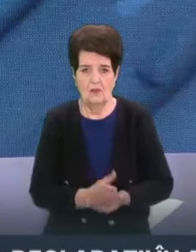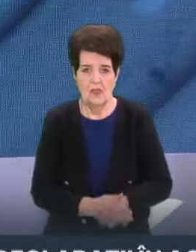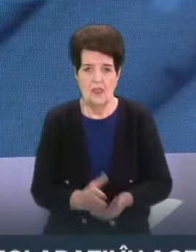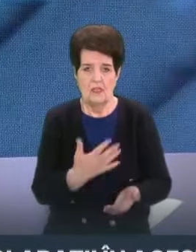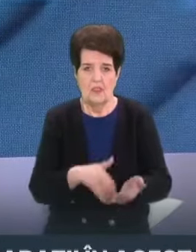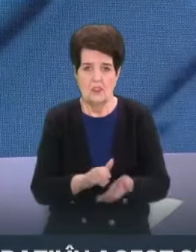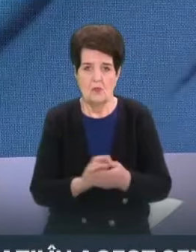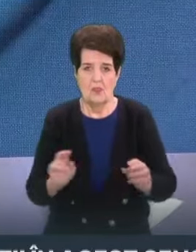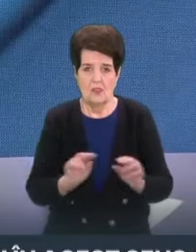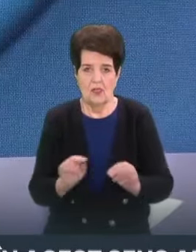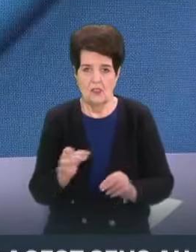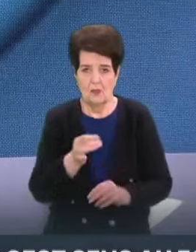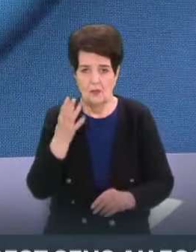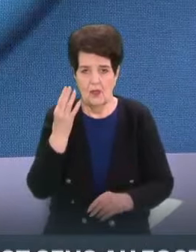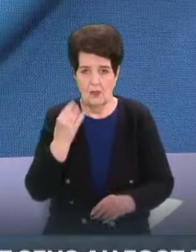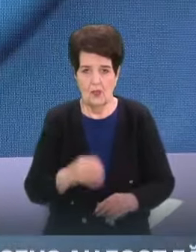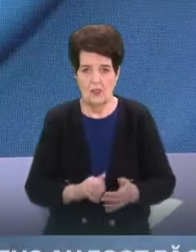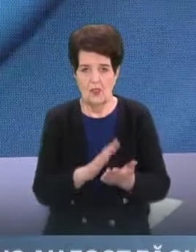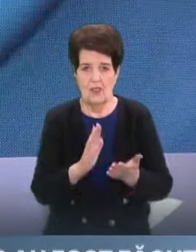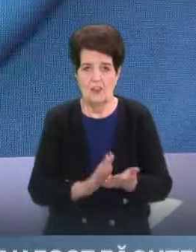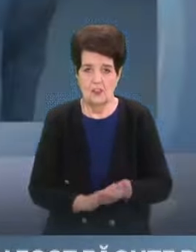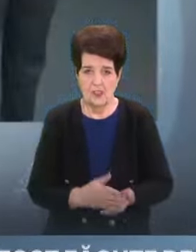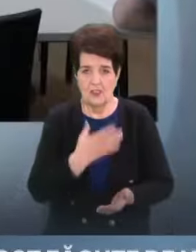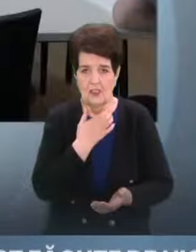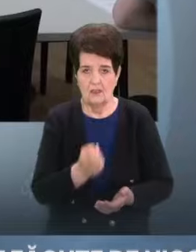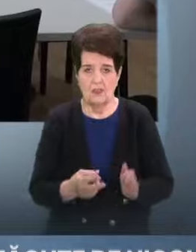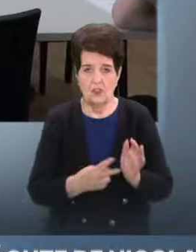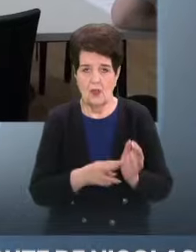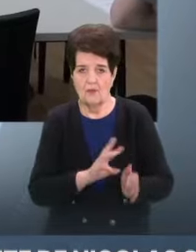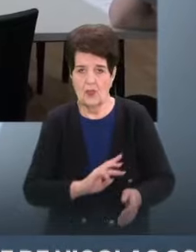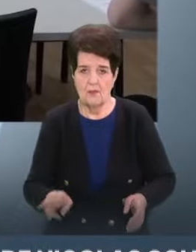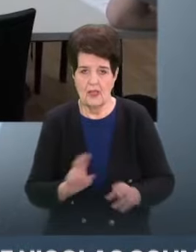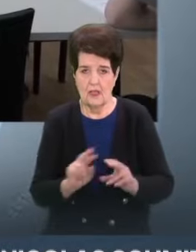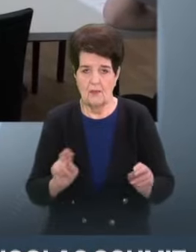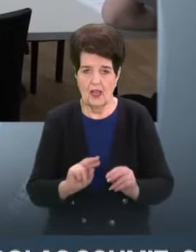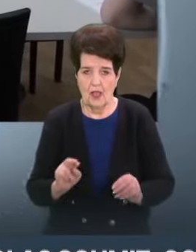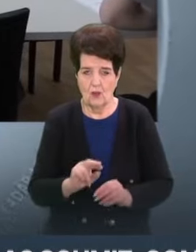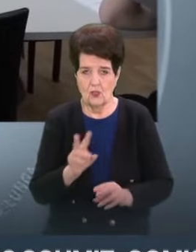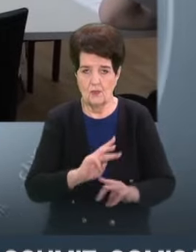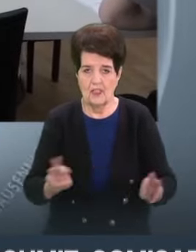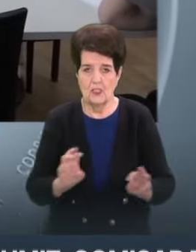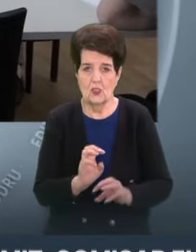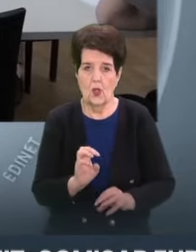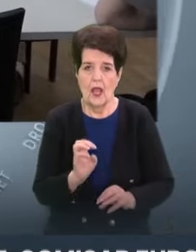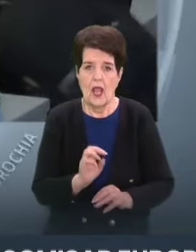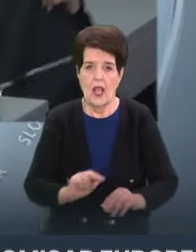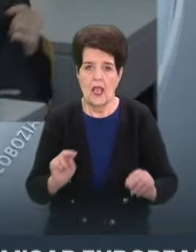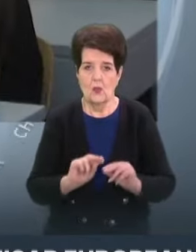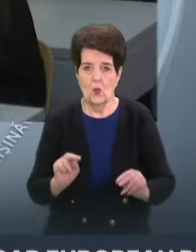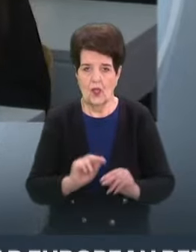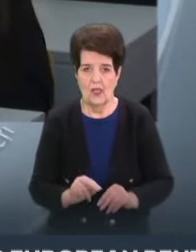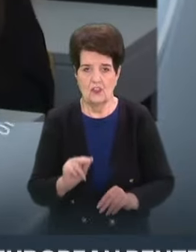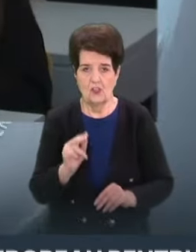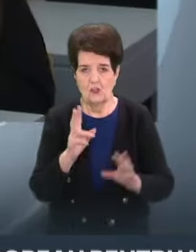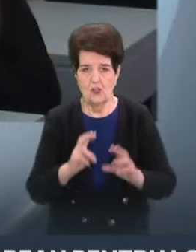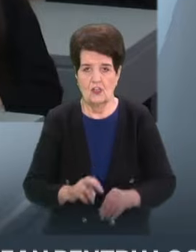Sistemul de educație din Republica Moldova înregistrează un deficit de 7.000 de pedagogi. Ministrul Educației și Cercetării, Dan Perciun,